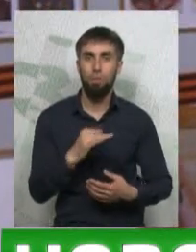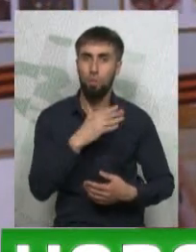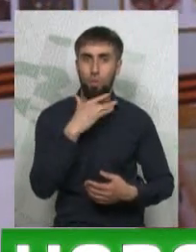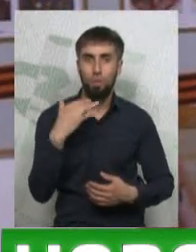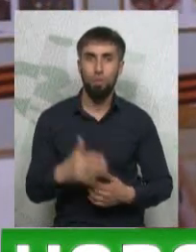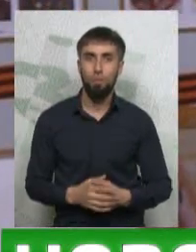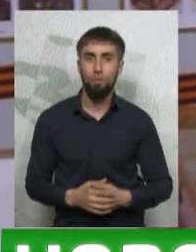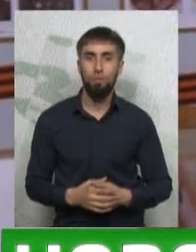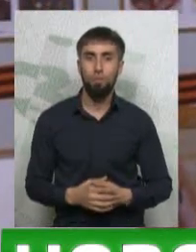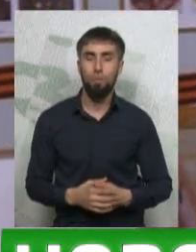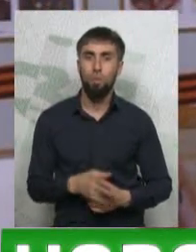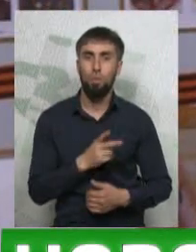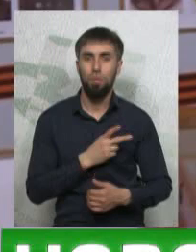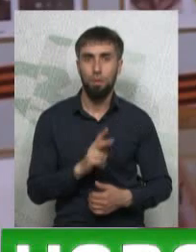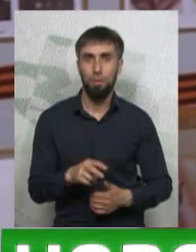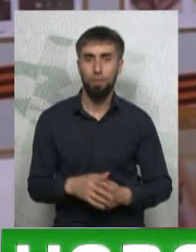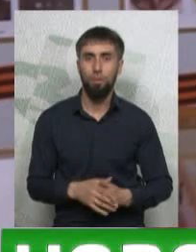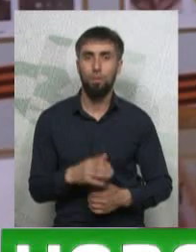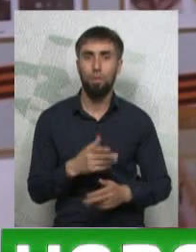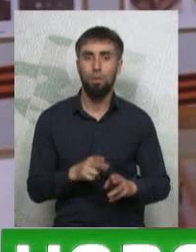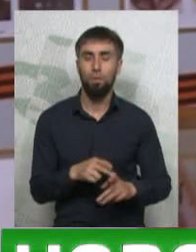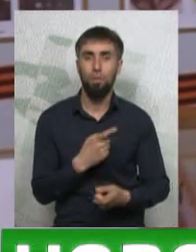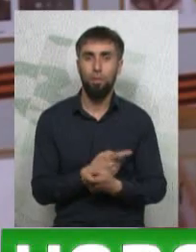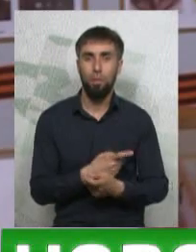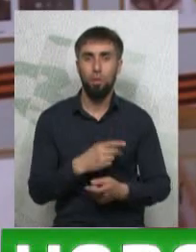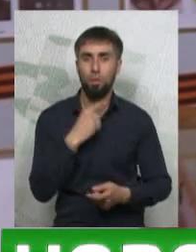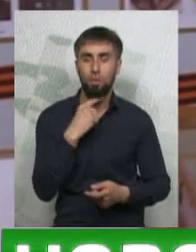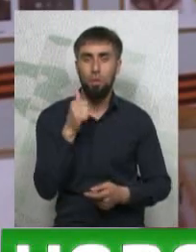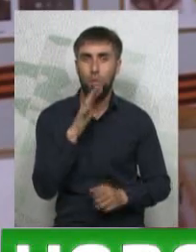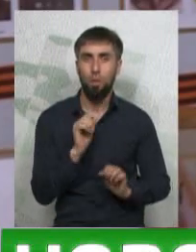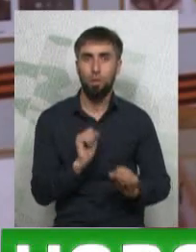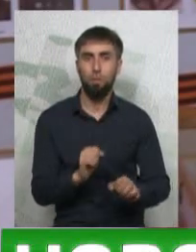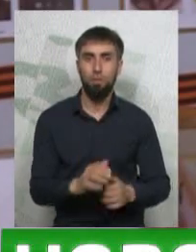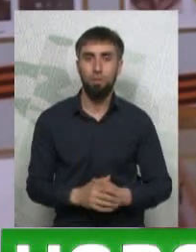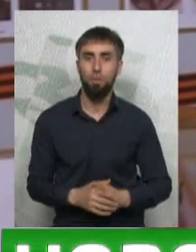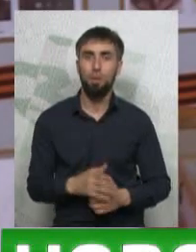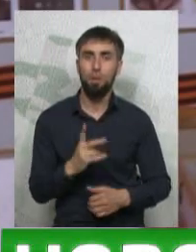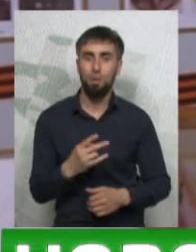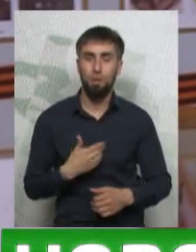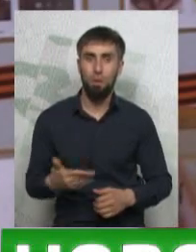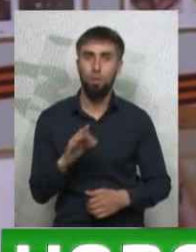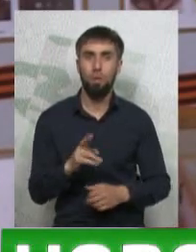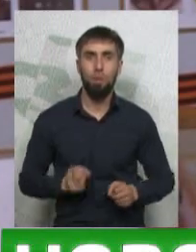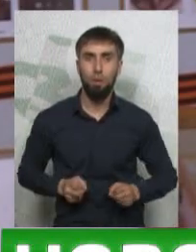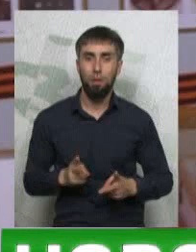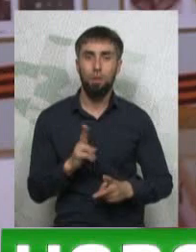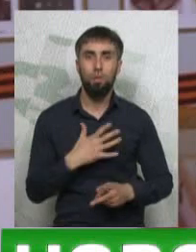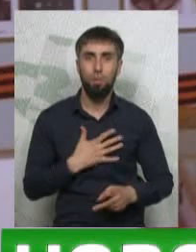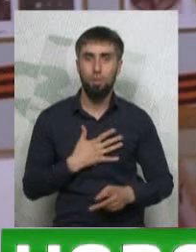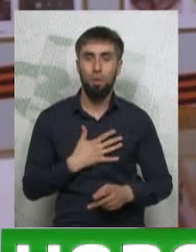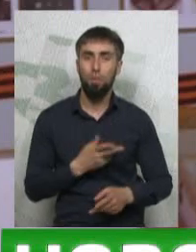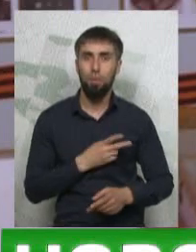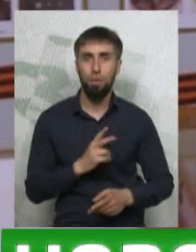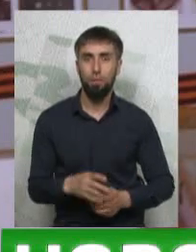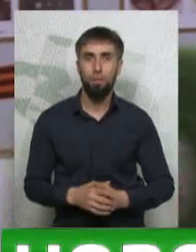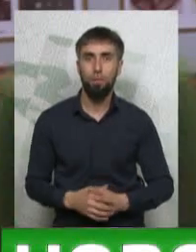многих погибших, отважных ингушей, которые защищали нас от террористов, которые, к сожалению,